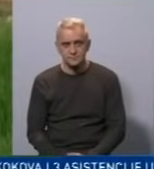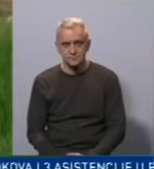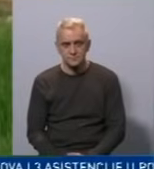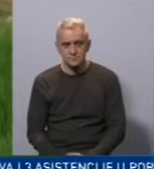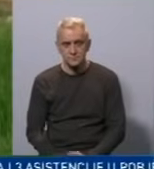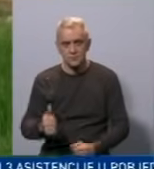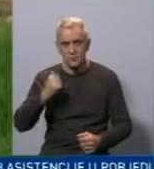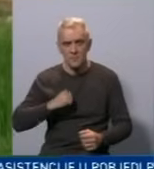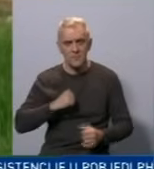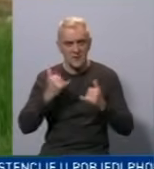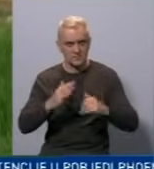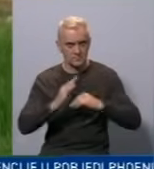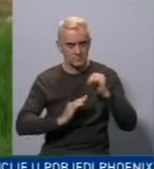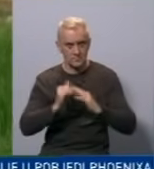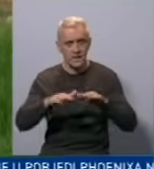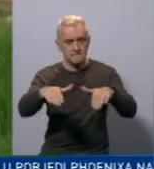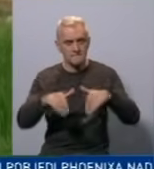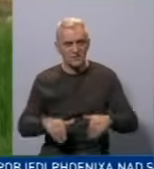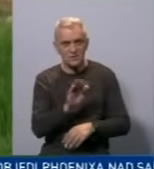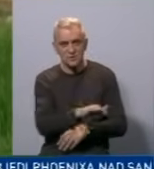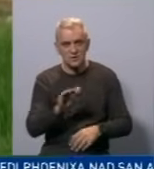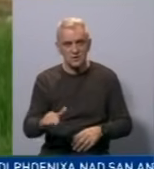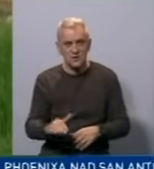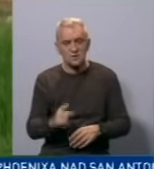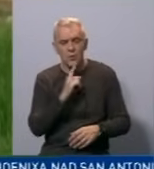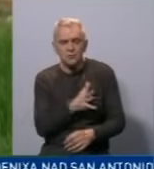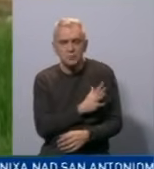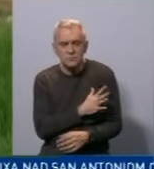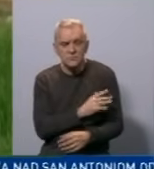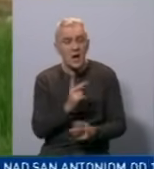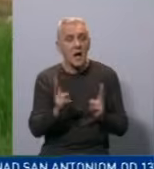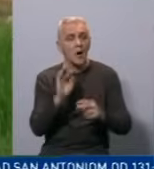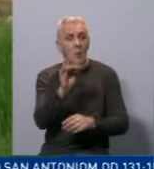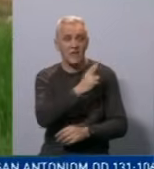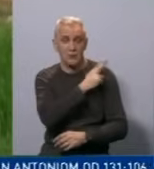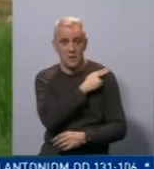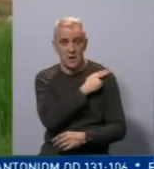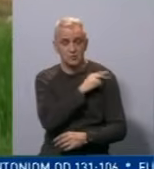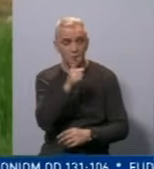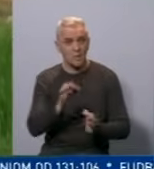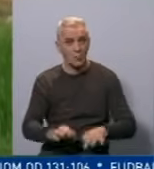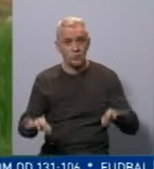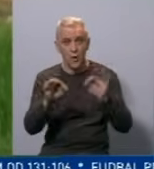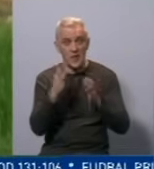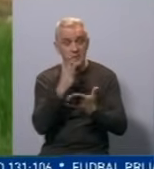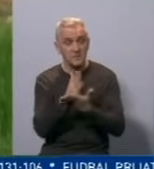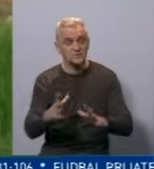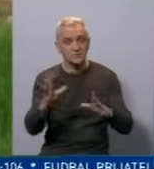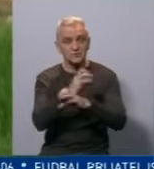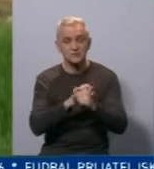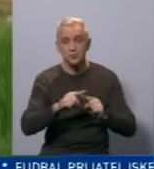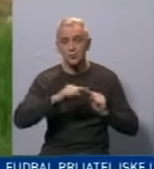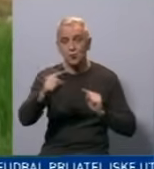U Bijeljini je u toku izgradnja prihvatilišta za djecu u riziku. Kako najavljaju nadležni, ovaj projekat bit će završen